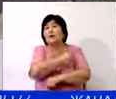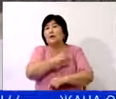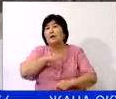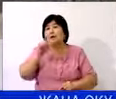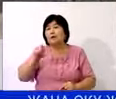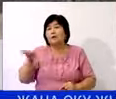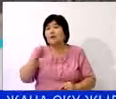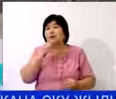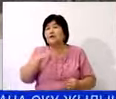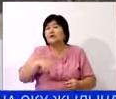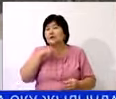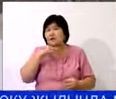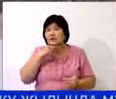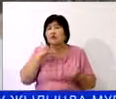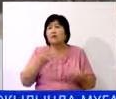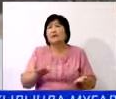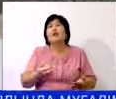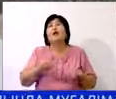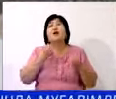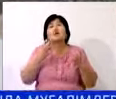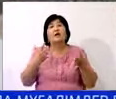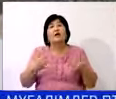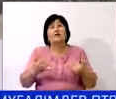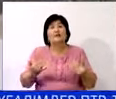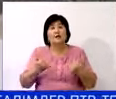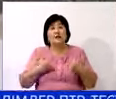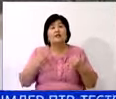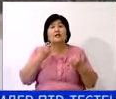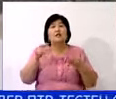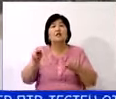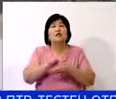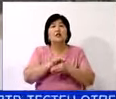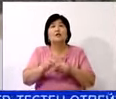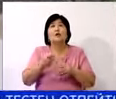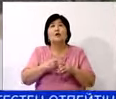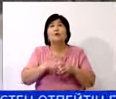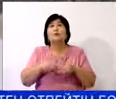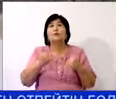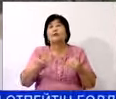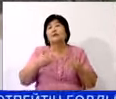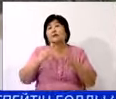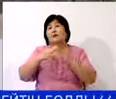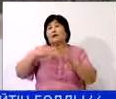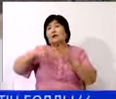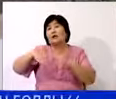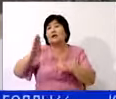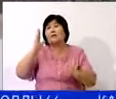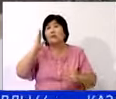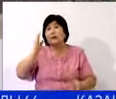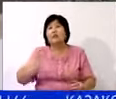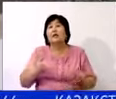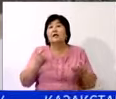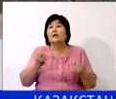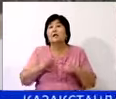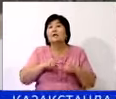жақсы кішпейіл, жақсы қарсы алды, жақсы емдеді. Сонымен енді қайтып баратырым кейін қарай. Енді